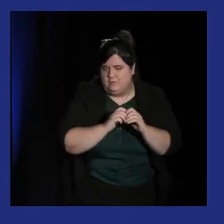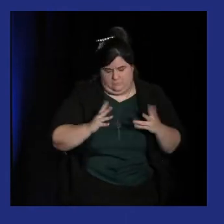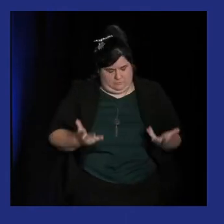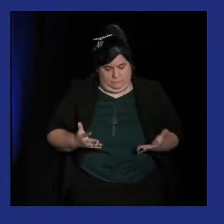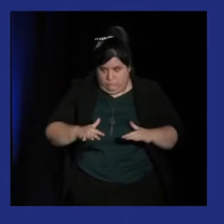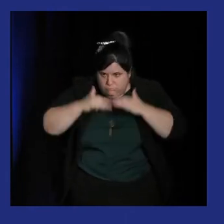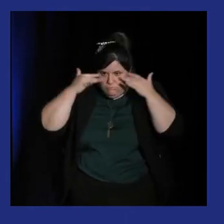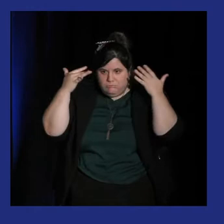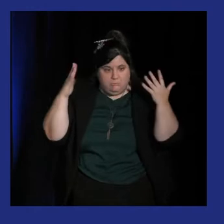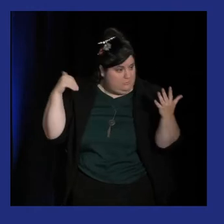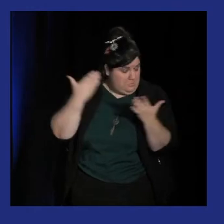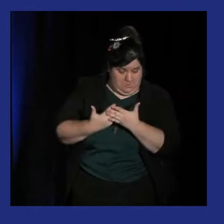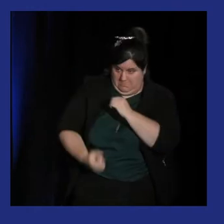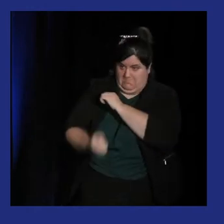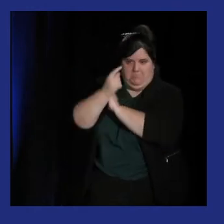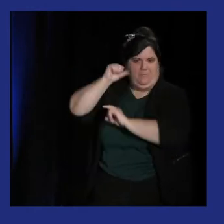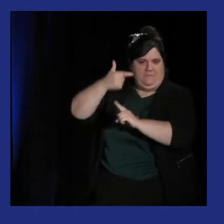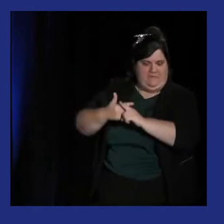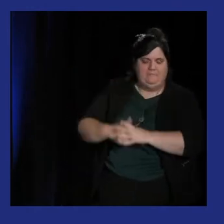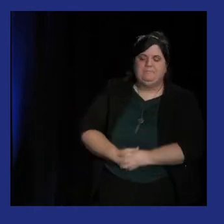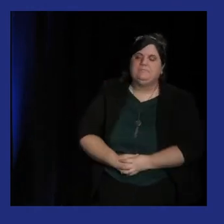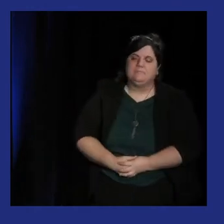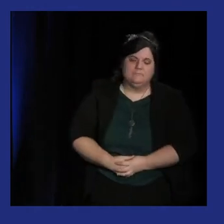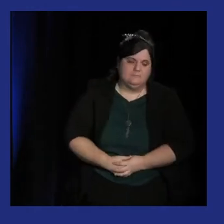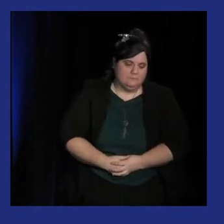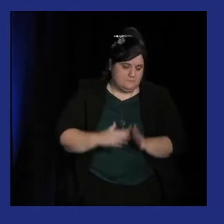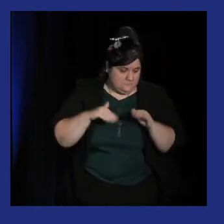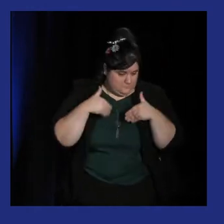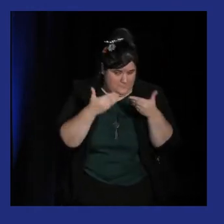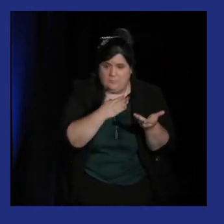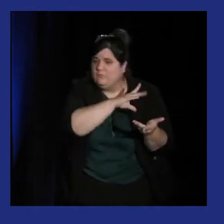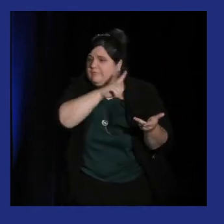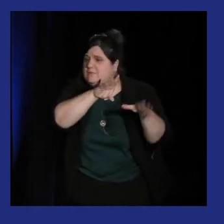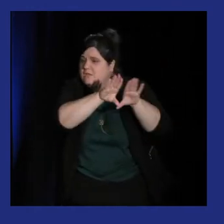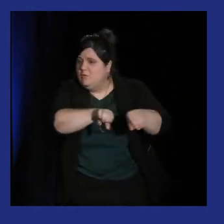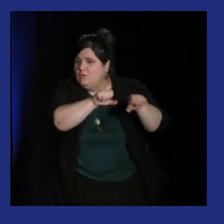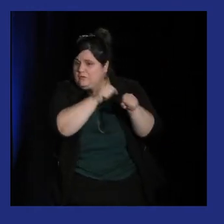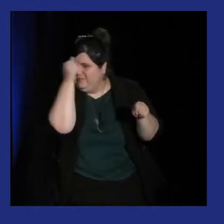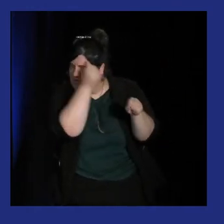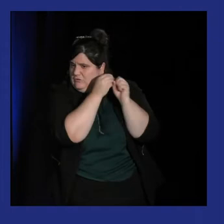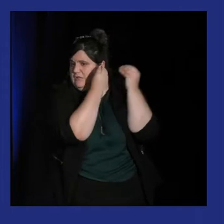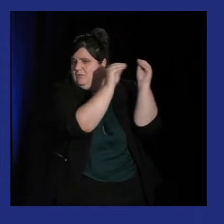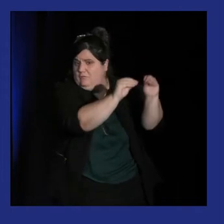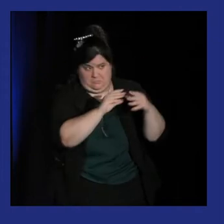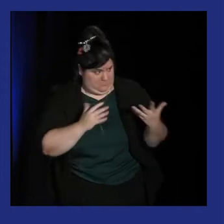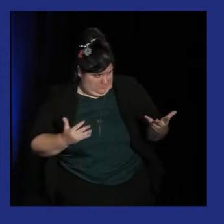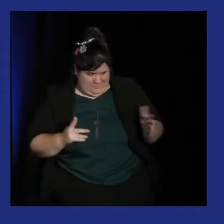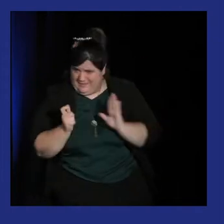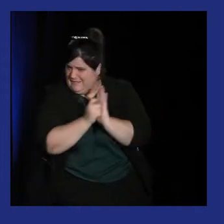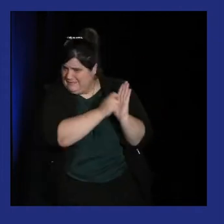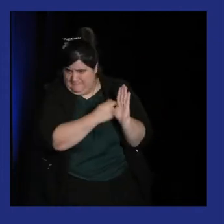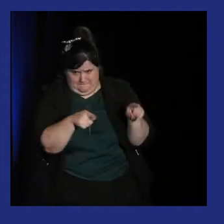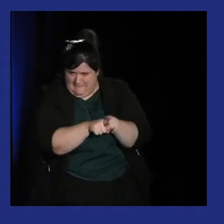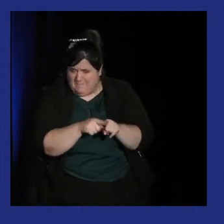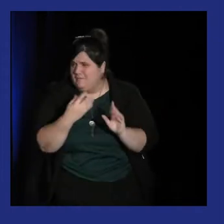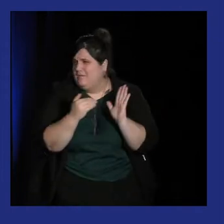on n'avait jamais vu ça et l'un des premiers CD produits aux États-Unis c'était la même année c'était avec Tomy Talarico qui quelques années plus tard